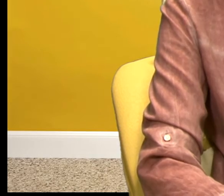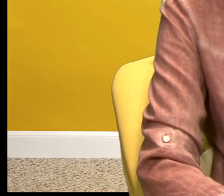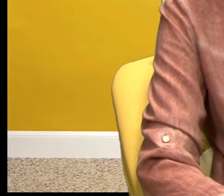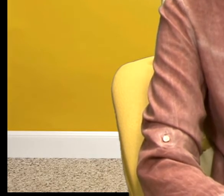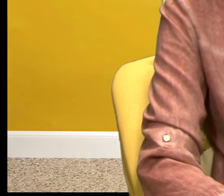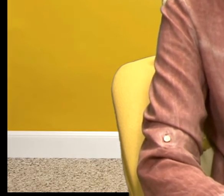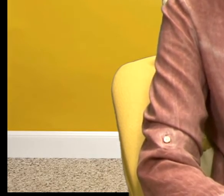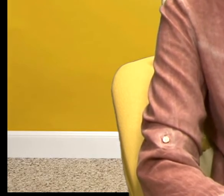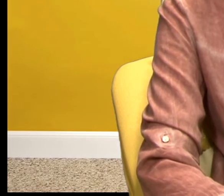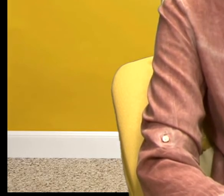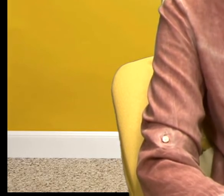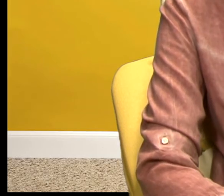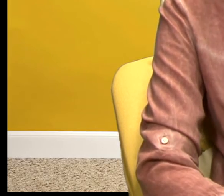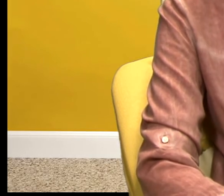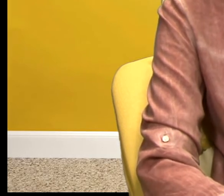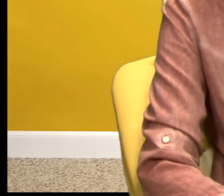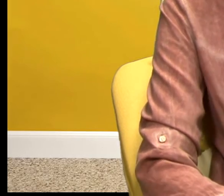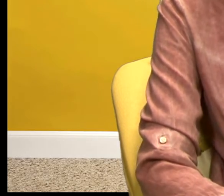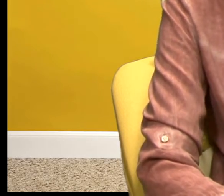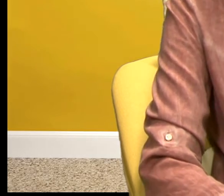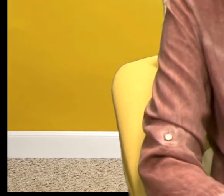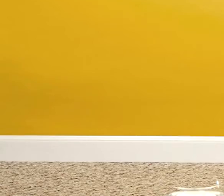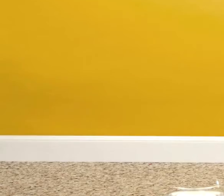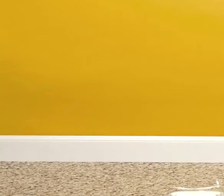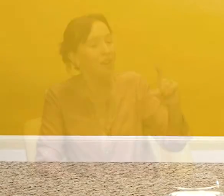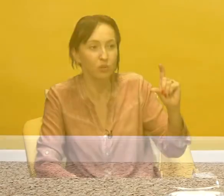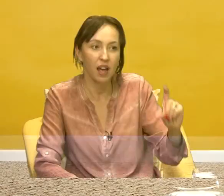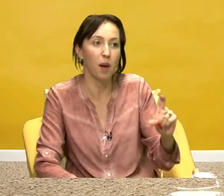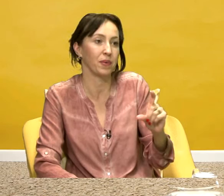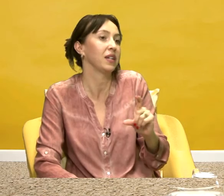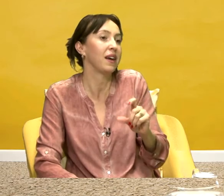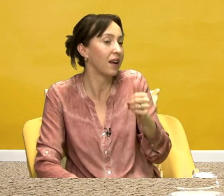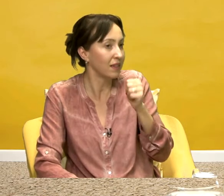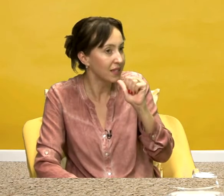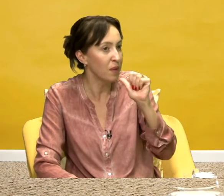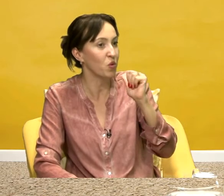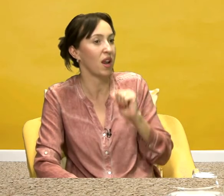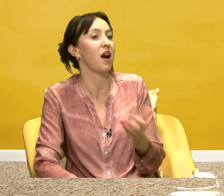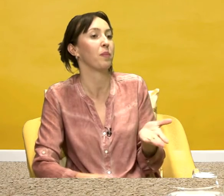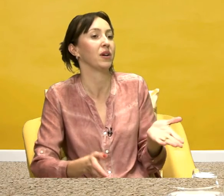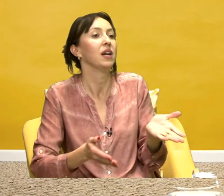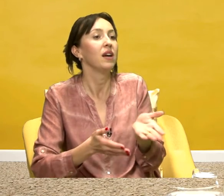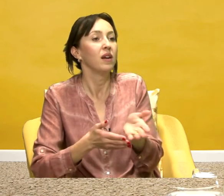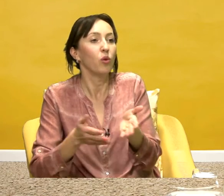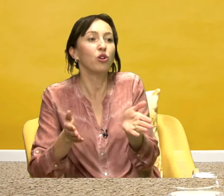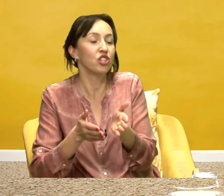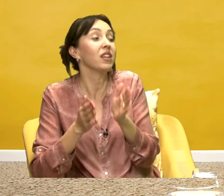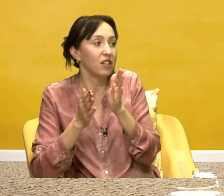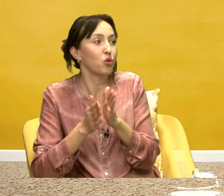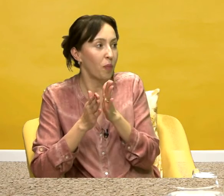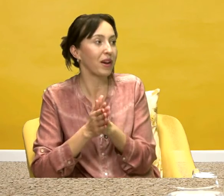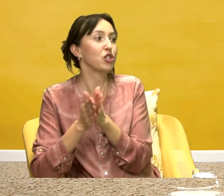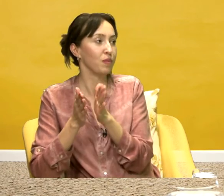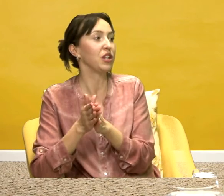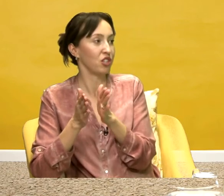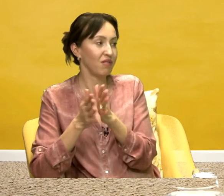încetul, cuvânt cu cuvânt, apă, arată paharul de apă, îi arată semnul la apă. Orice,